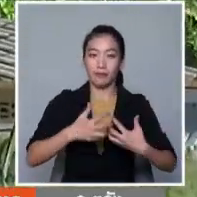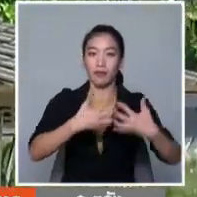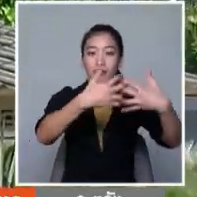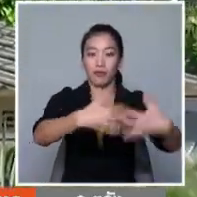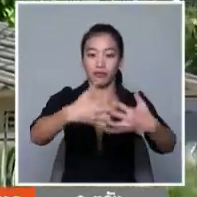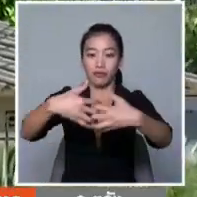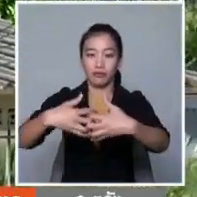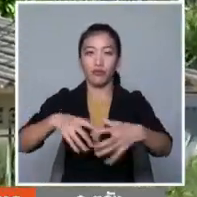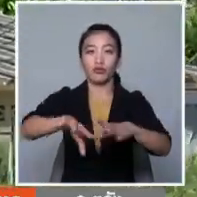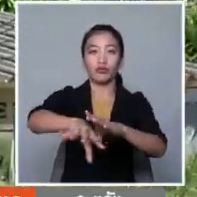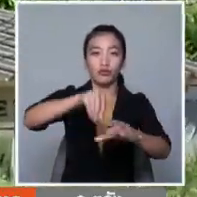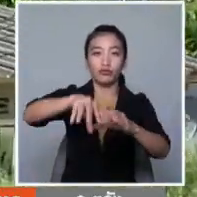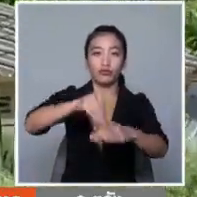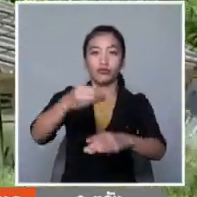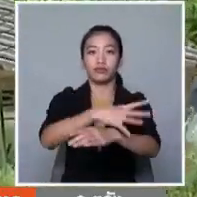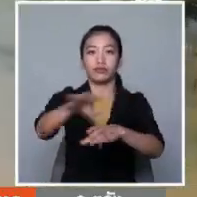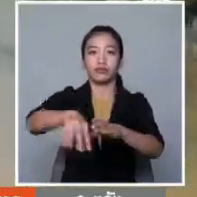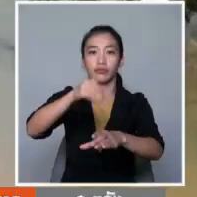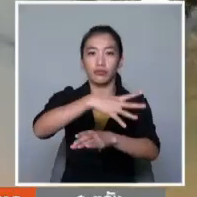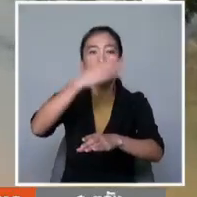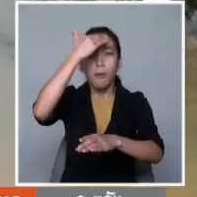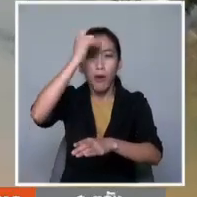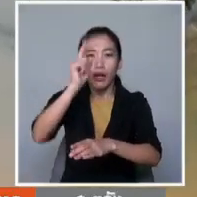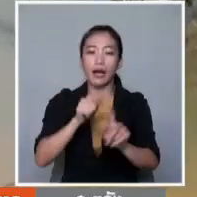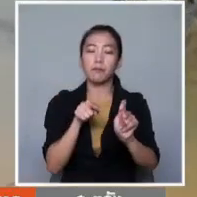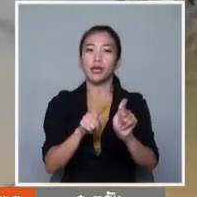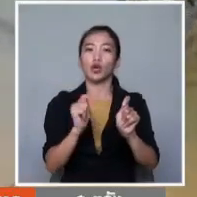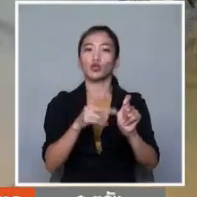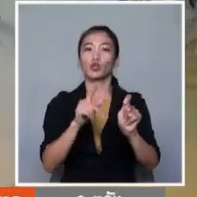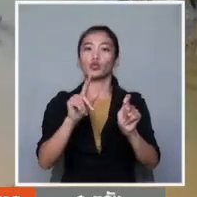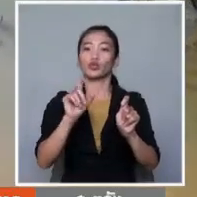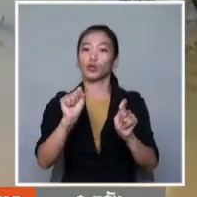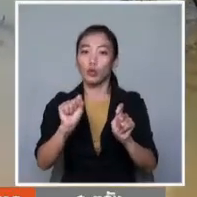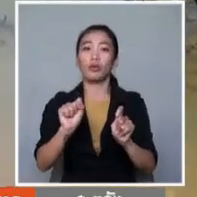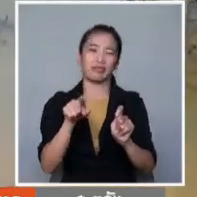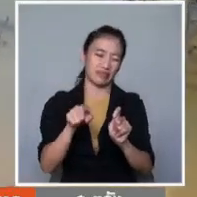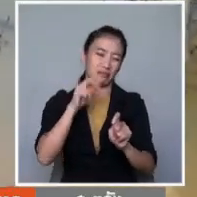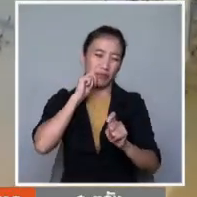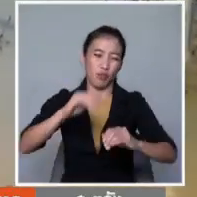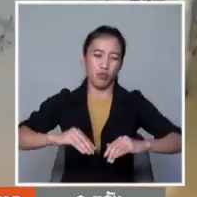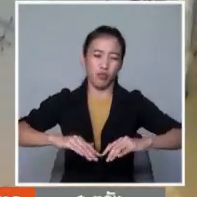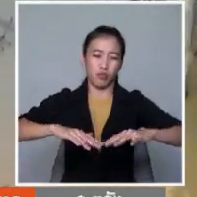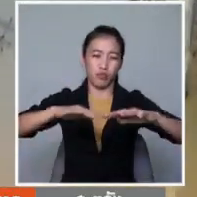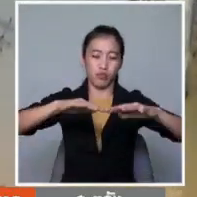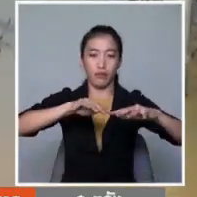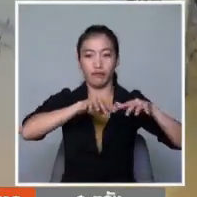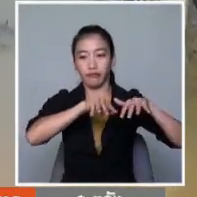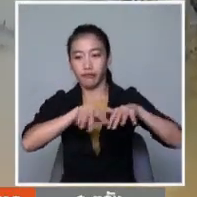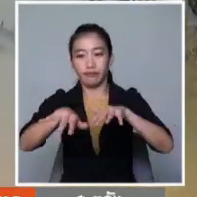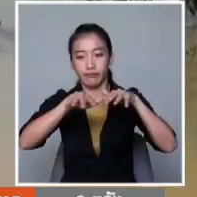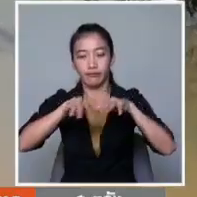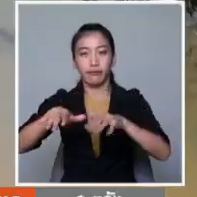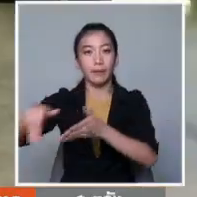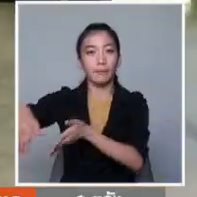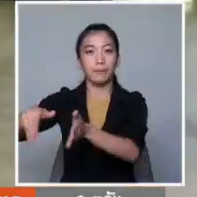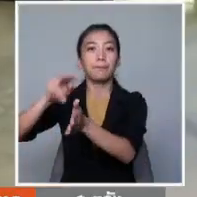นที่ตกปริมาณมากในพื้นที่อำเภอทุ่งสงในพื้นที่จังหวัดนครศรีธรรมราชนะคะไหลลงมาสู่แม่น้ำตรังเนี่ยค่ะทำ